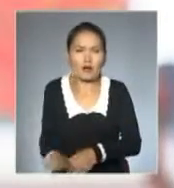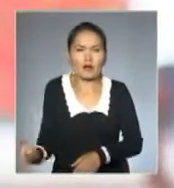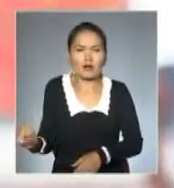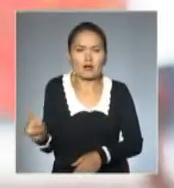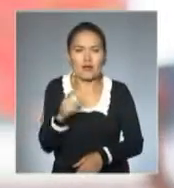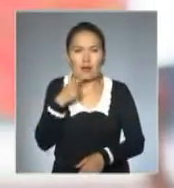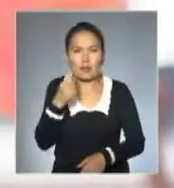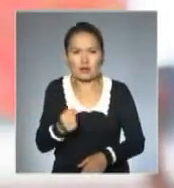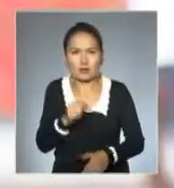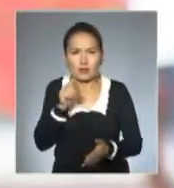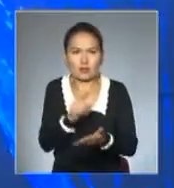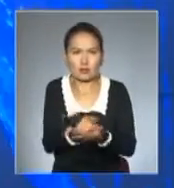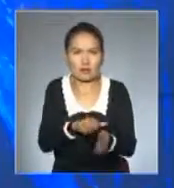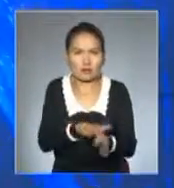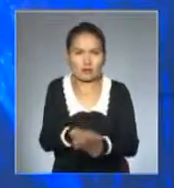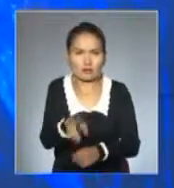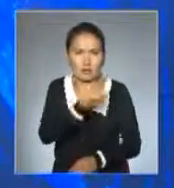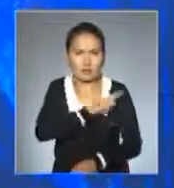адамдардың парызы.